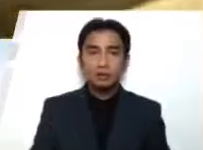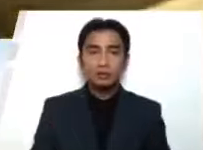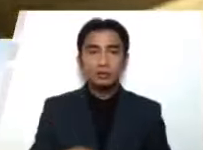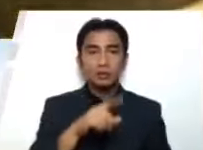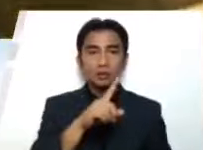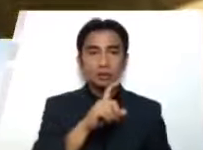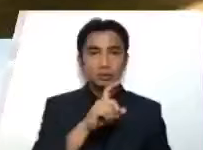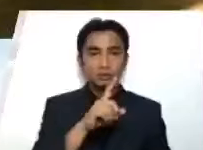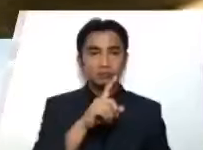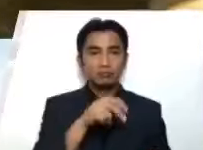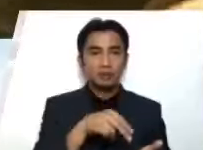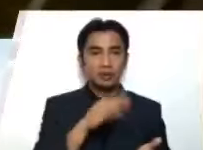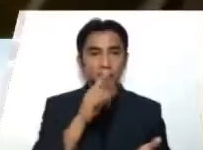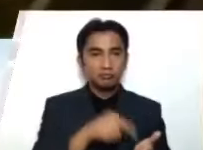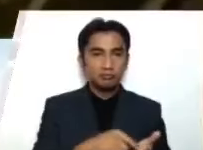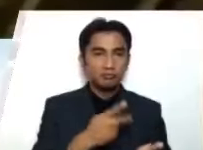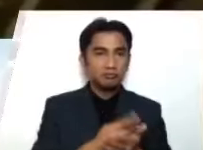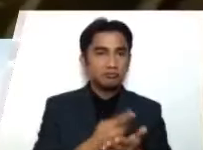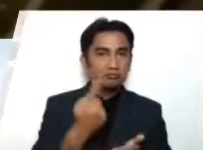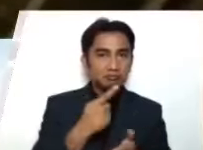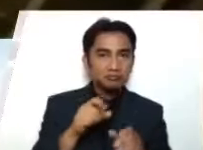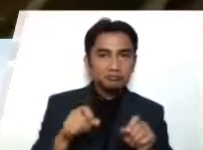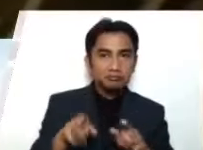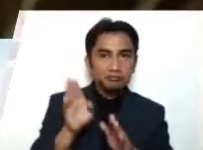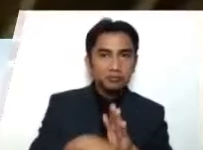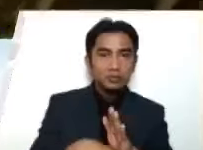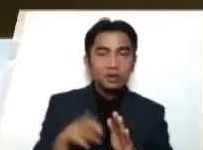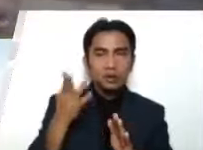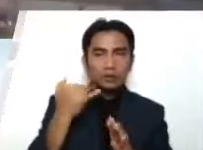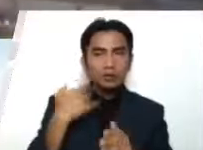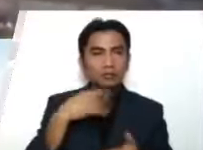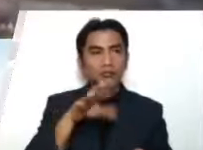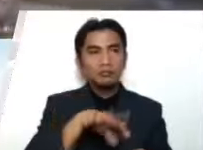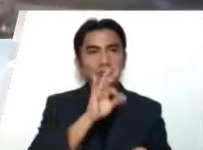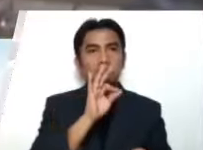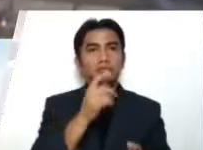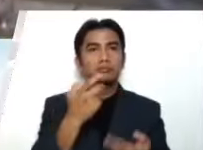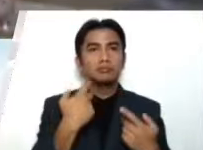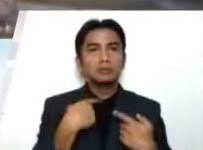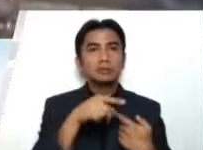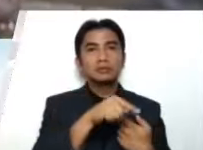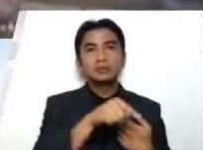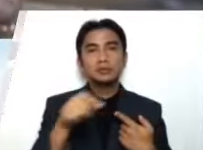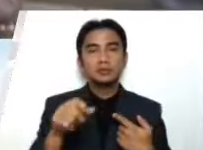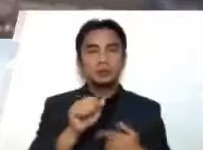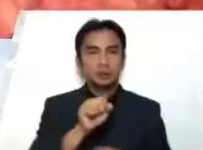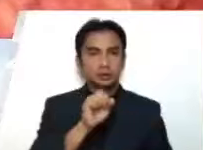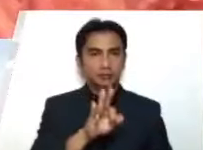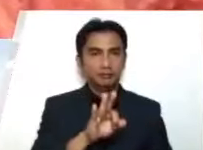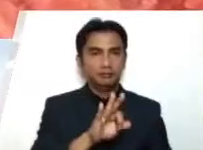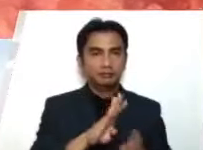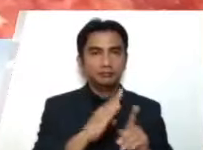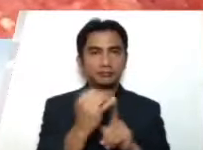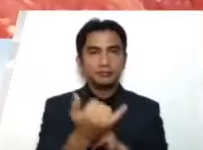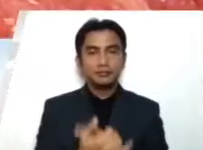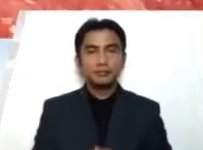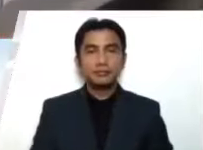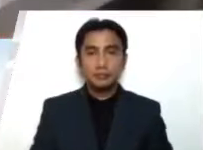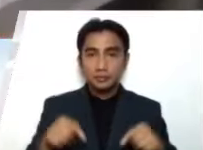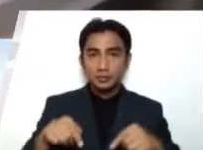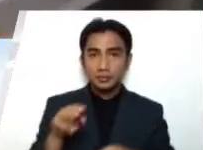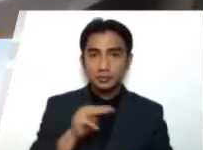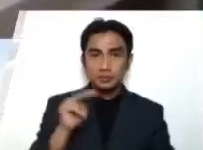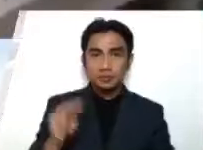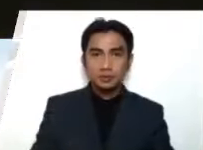matapos makapagtala ng ASF sa 3 barangay roon. Dito sa Metro Manila, umiiwas din muna sa baboy ang